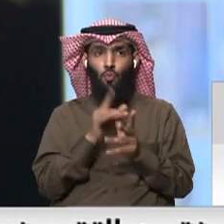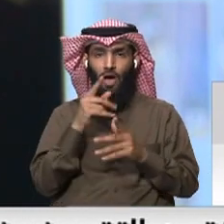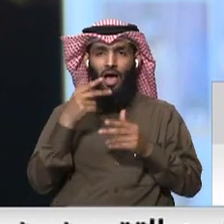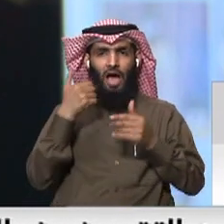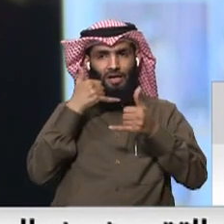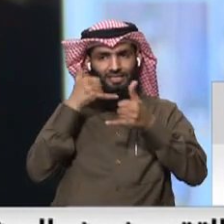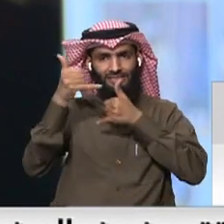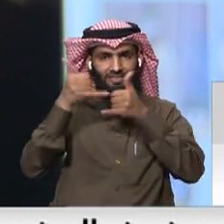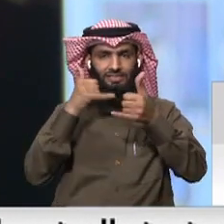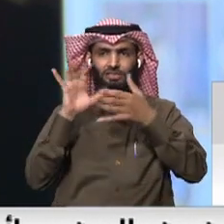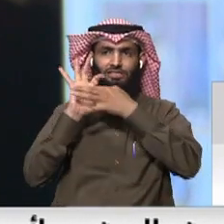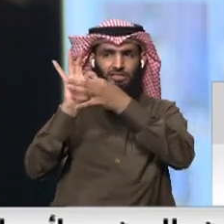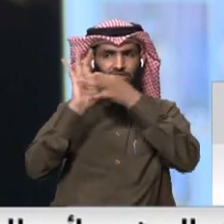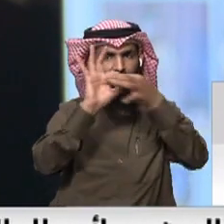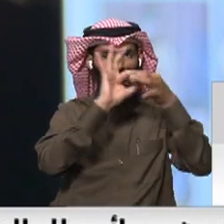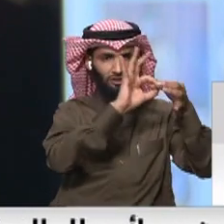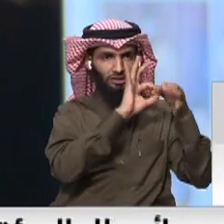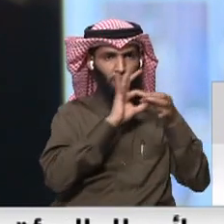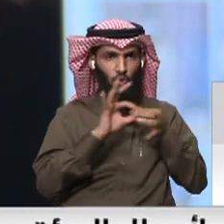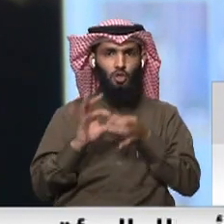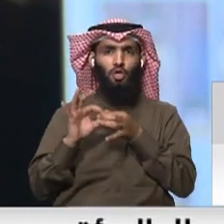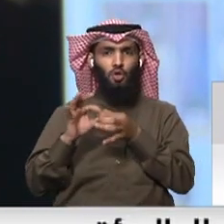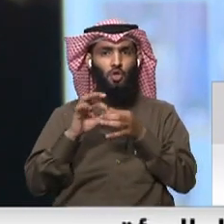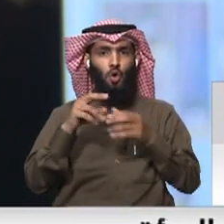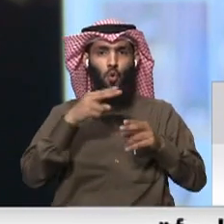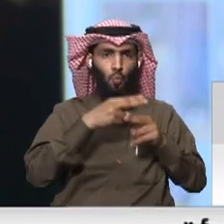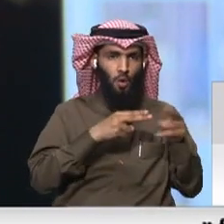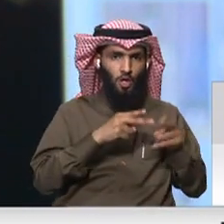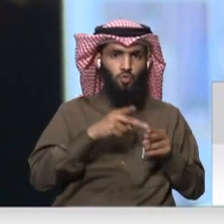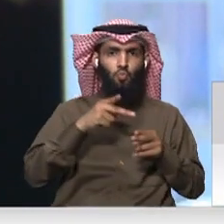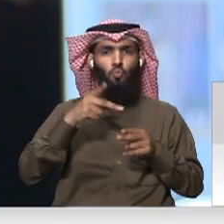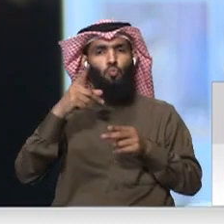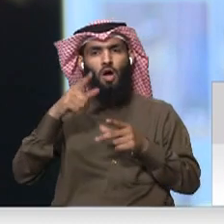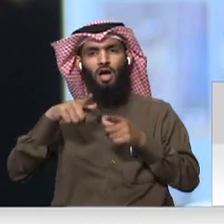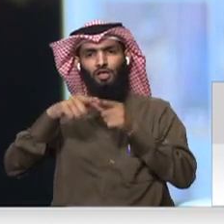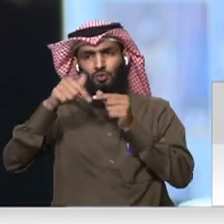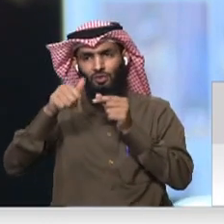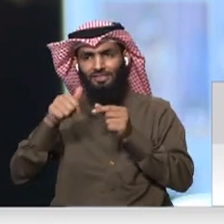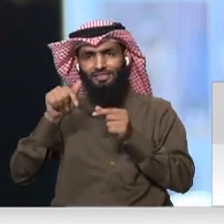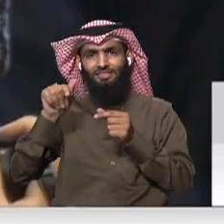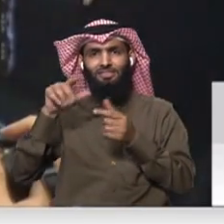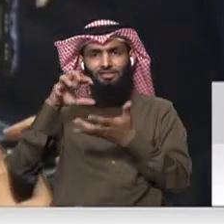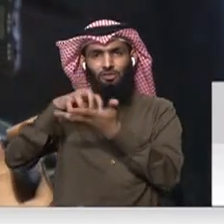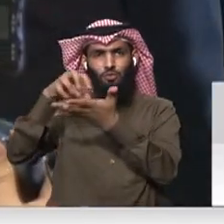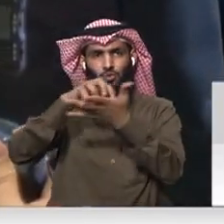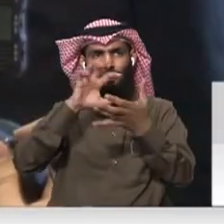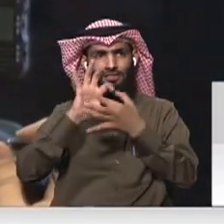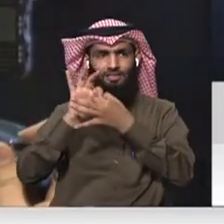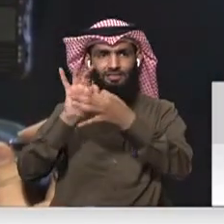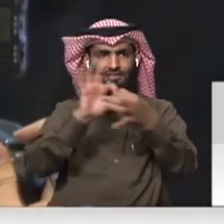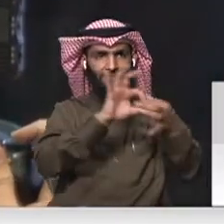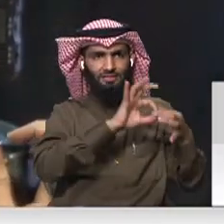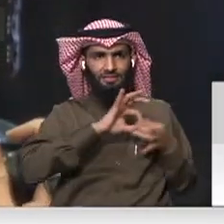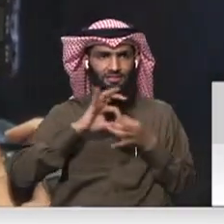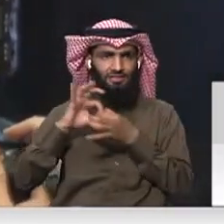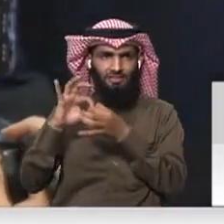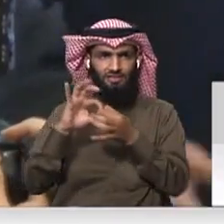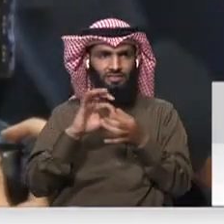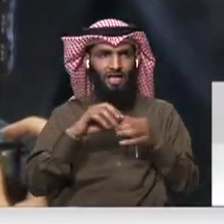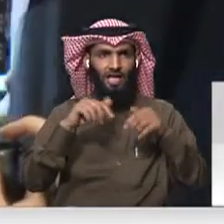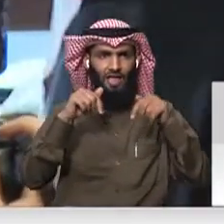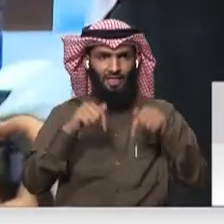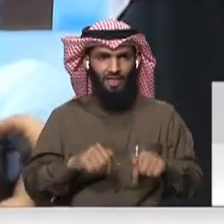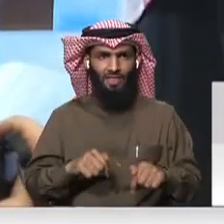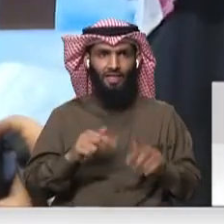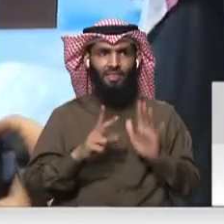الخبرات والمعلومات بين أبناء دول مجلس التعاون الخليجي المهتمين بالتراث والحرف اليدوية. معرض إكسبو التراثي